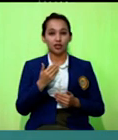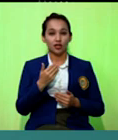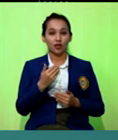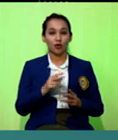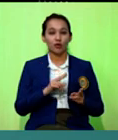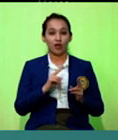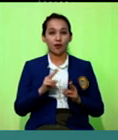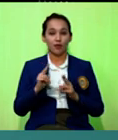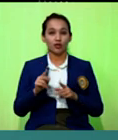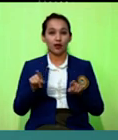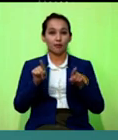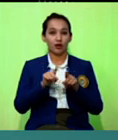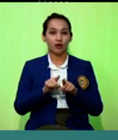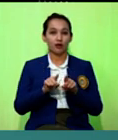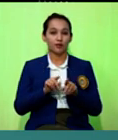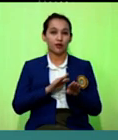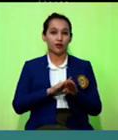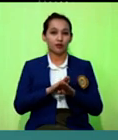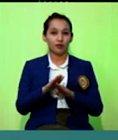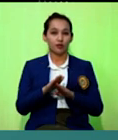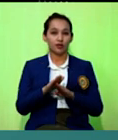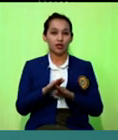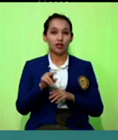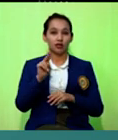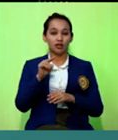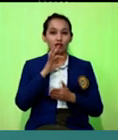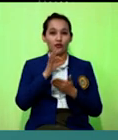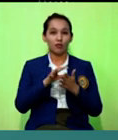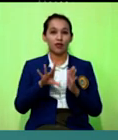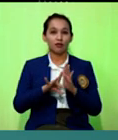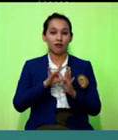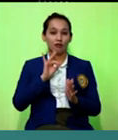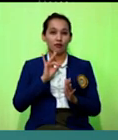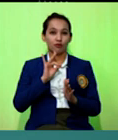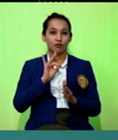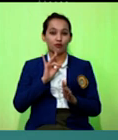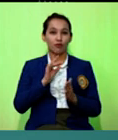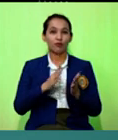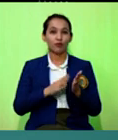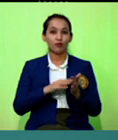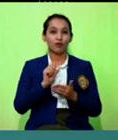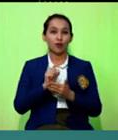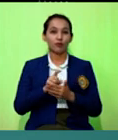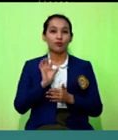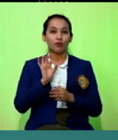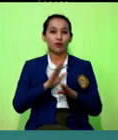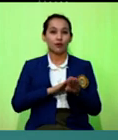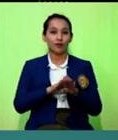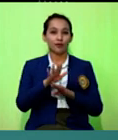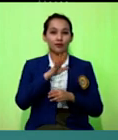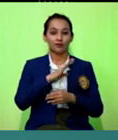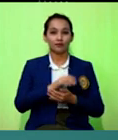tartibini quyidagi tartibda bajargan bo'lsangiz va D variantini tanlagan bo'lsangiz, 9-chi misolni to'g'ri